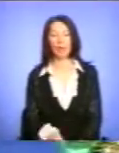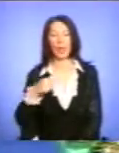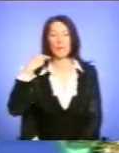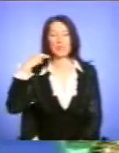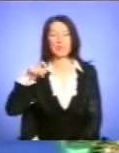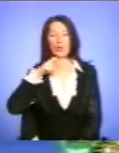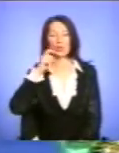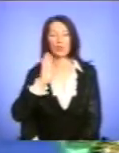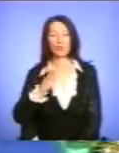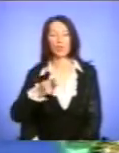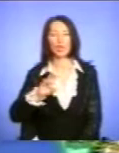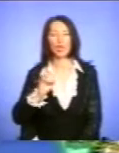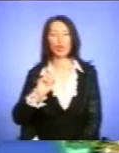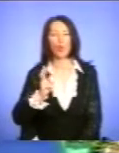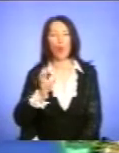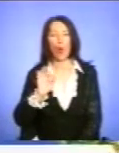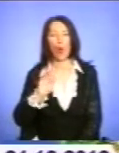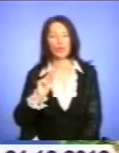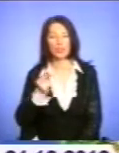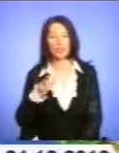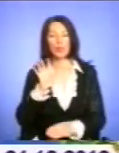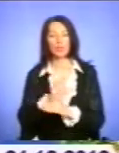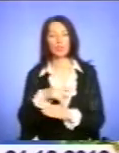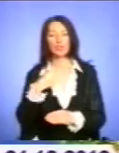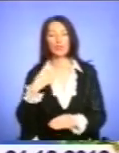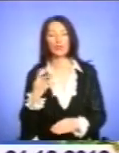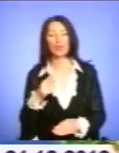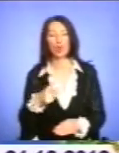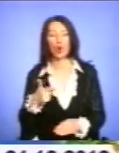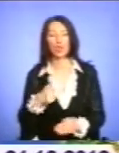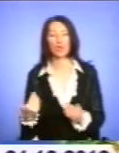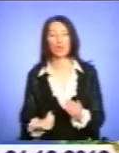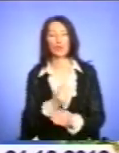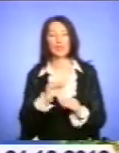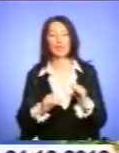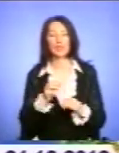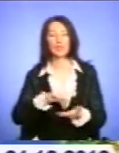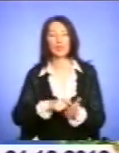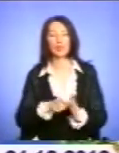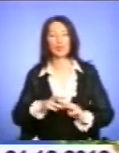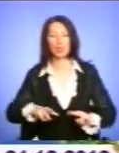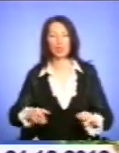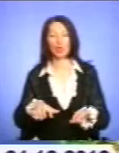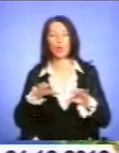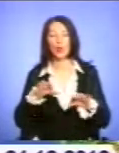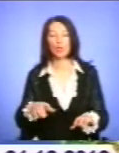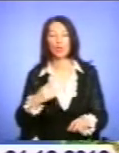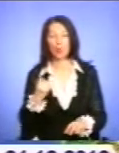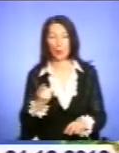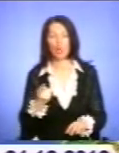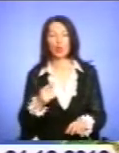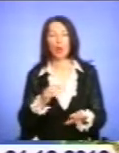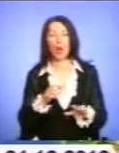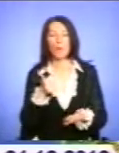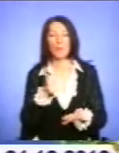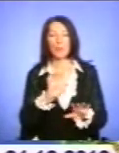Президент України Віктор Янукович призначив 24 грудня новий склад Кабінету міністрів. Посаду першого віце-прем'єр-міністра у новій